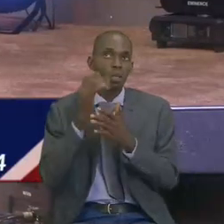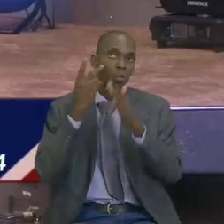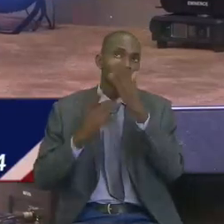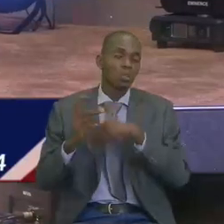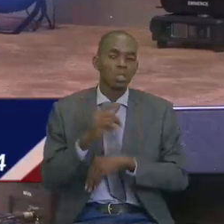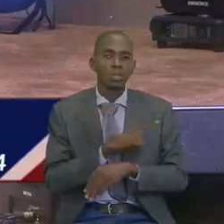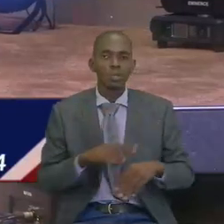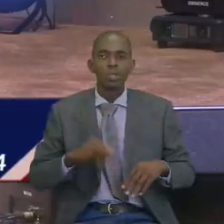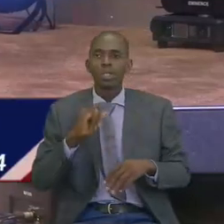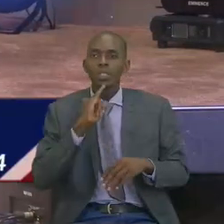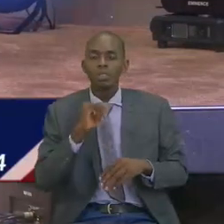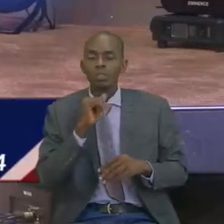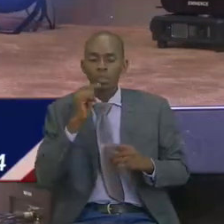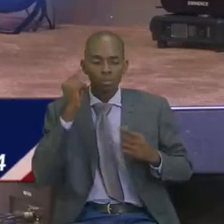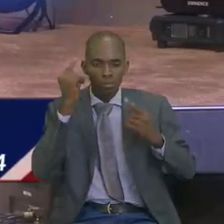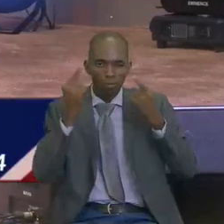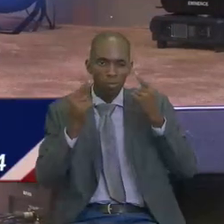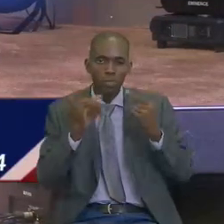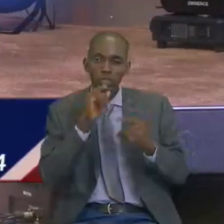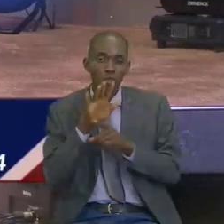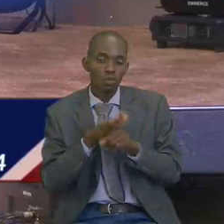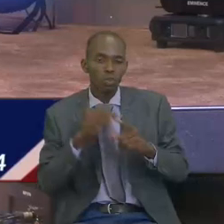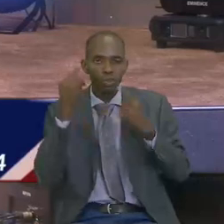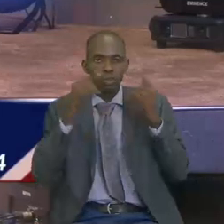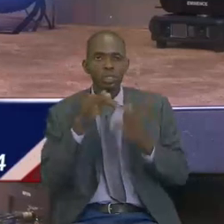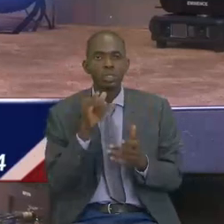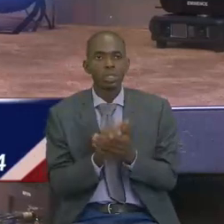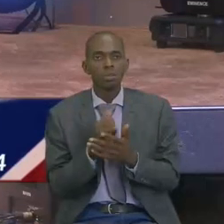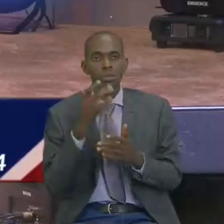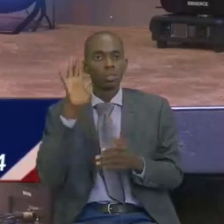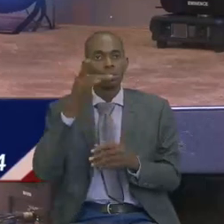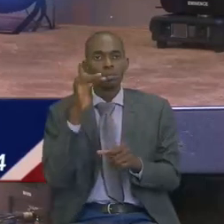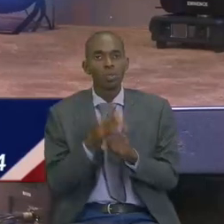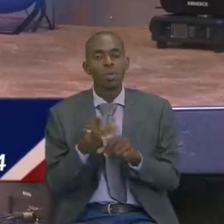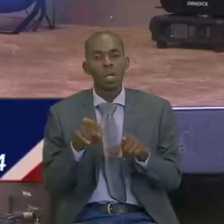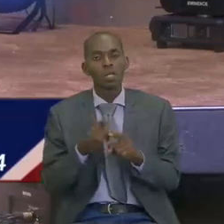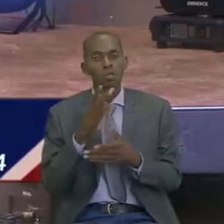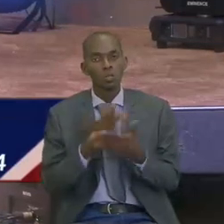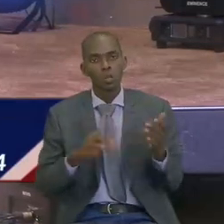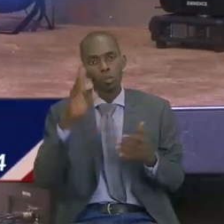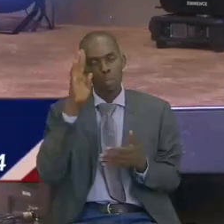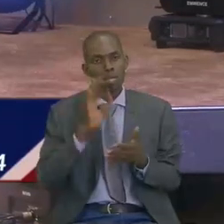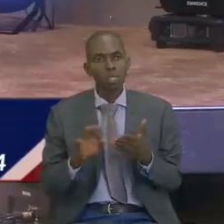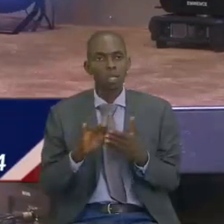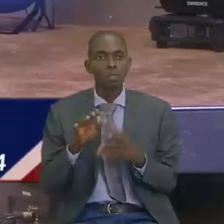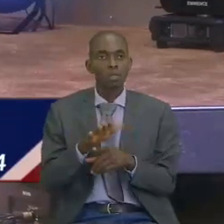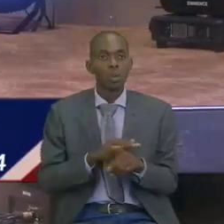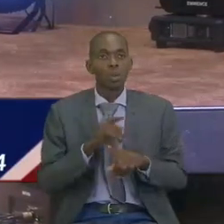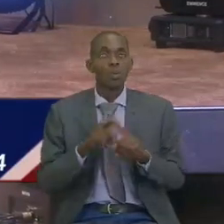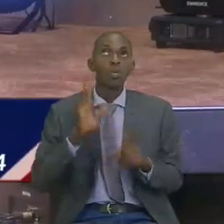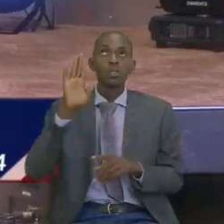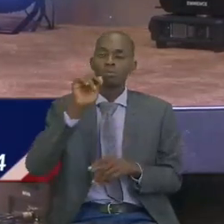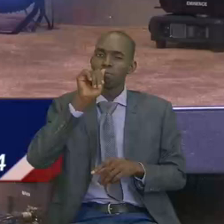les royaumes de ce monde. Alors, le Seigneur ne tarde pas dans l'accomplissement de la